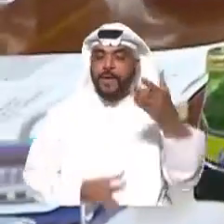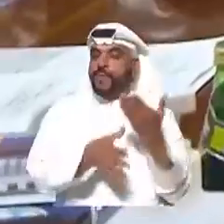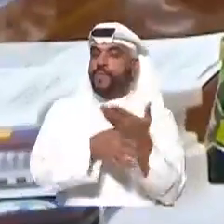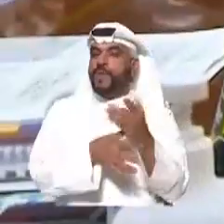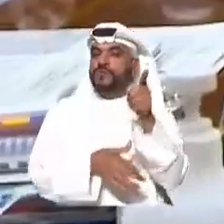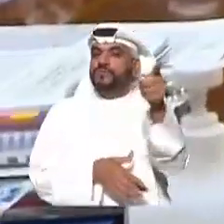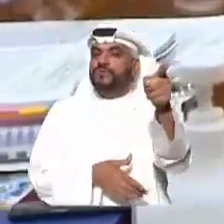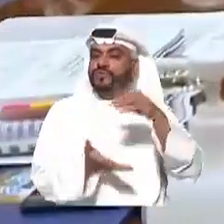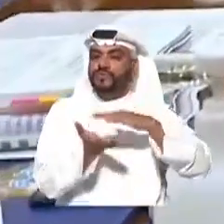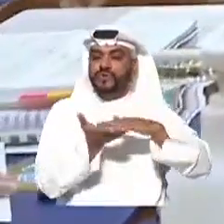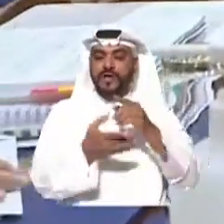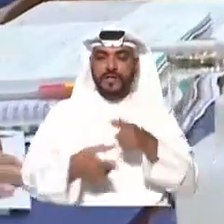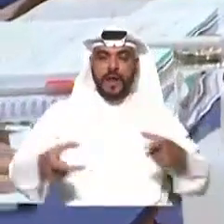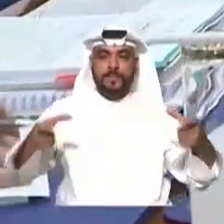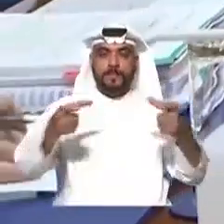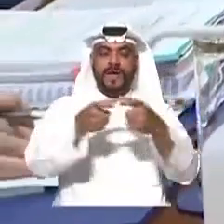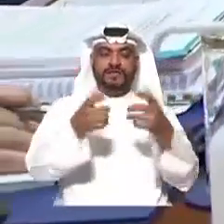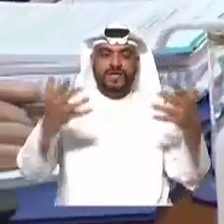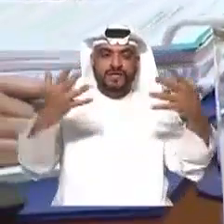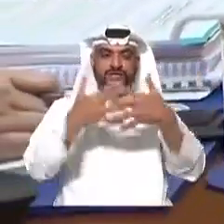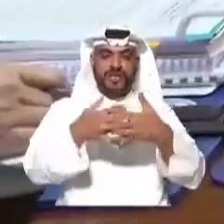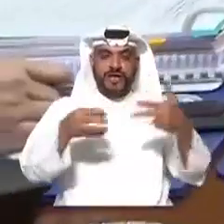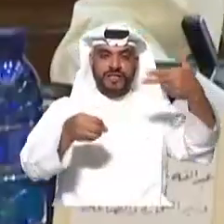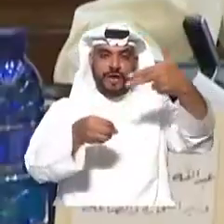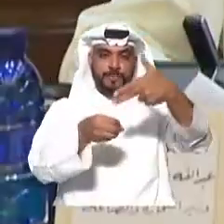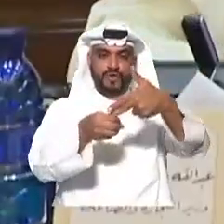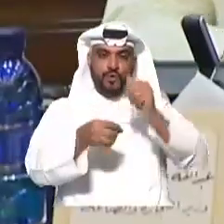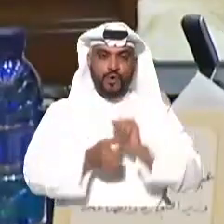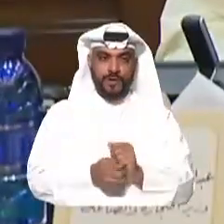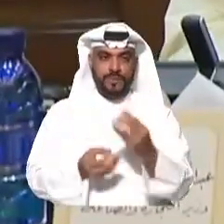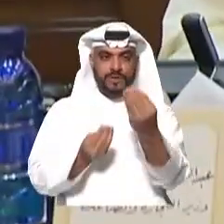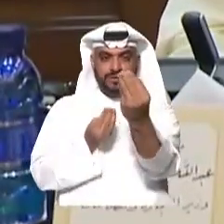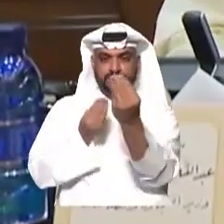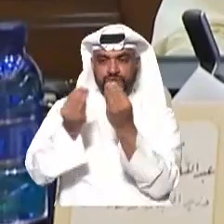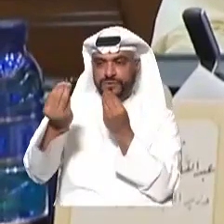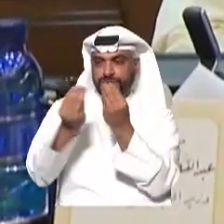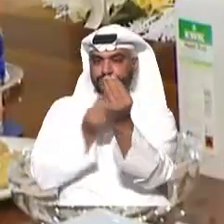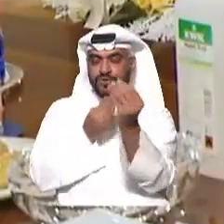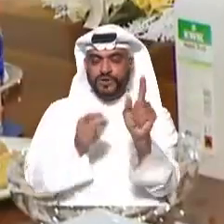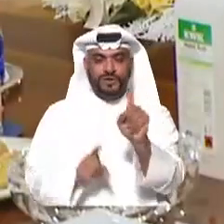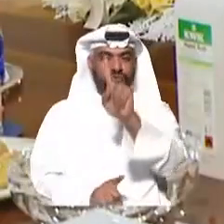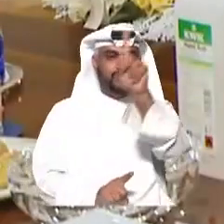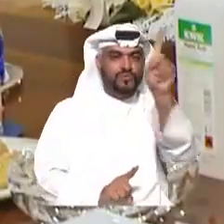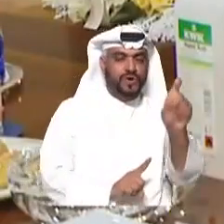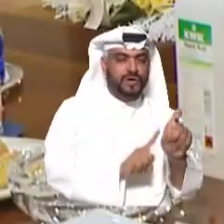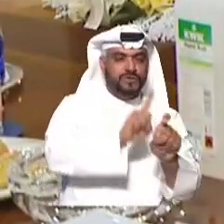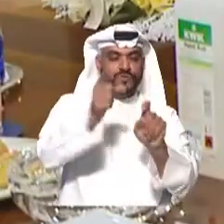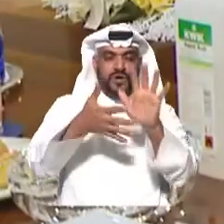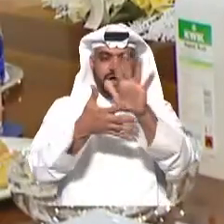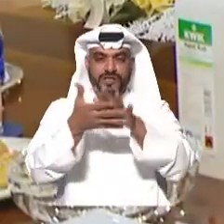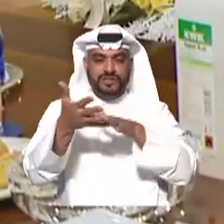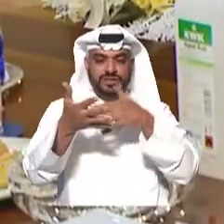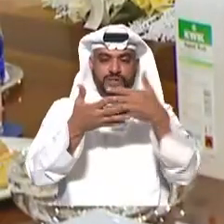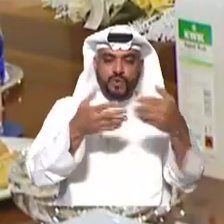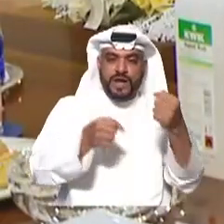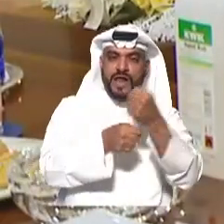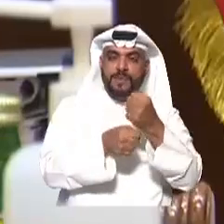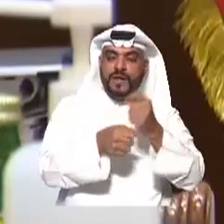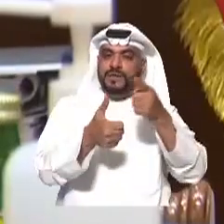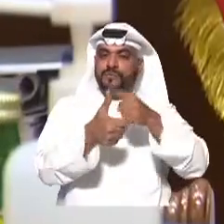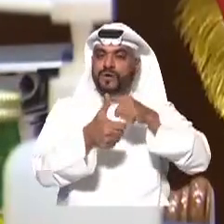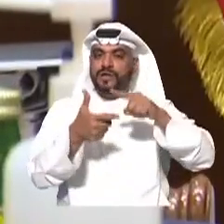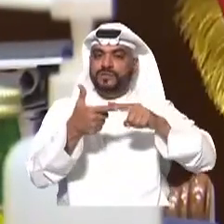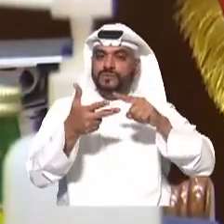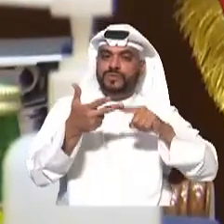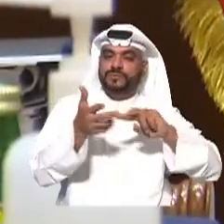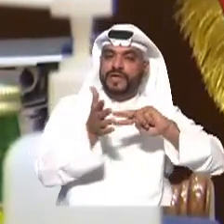24/1/2021 للمجلس الأعلى للبترول، وناقش المجلس المواضيع المدرجة على جدول أعماله والمتعلقة بأعمال